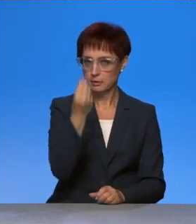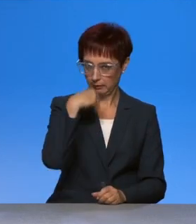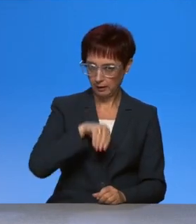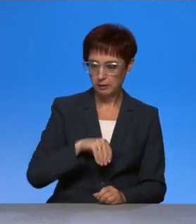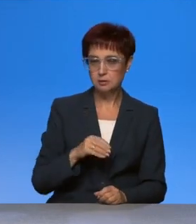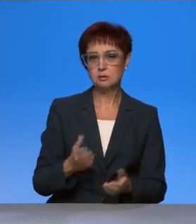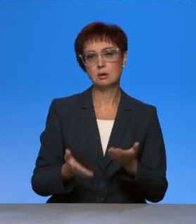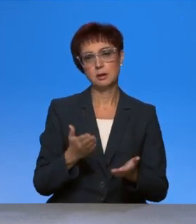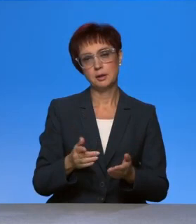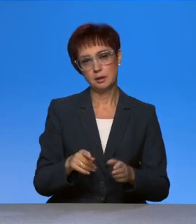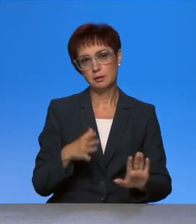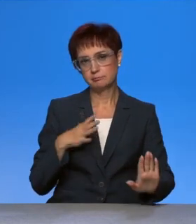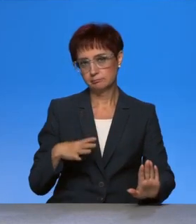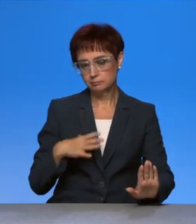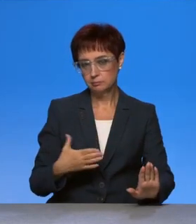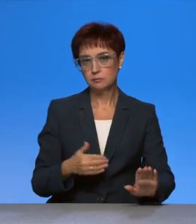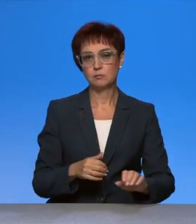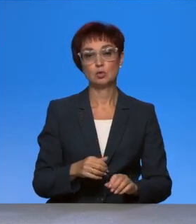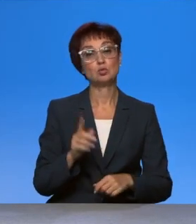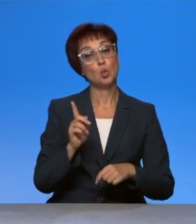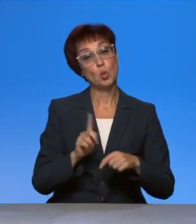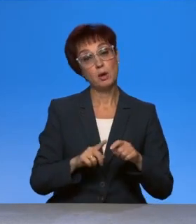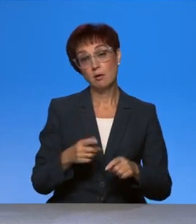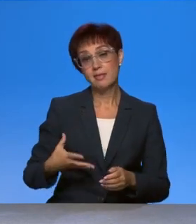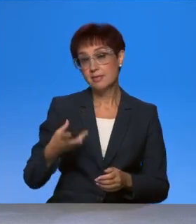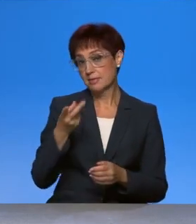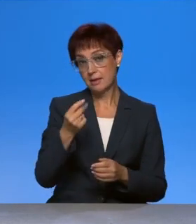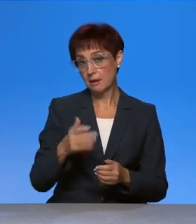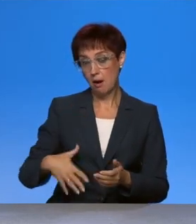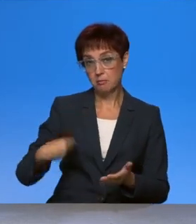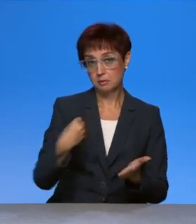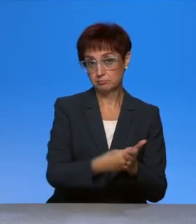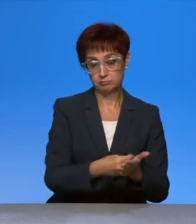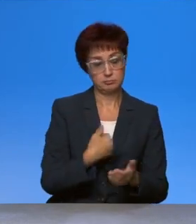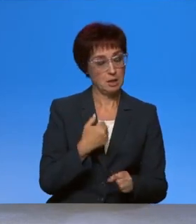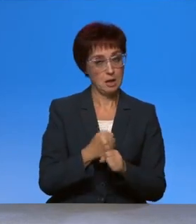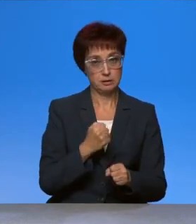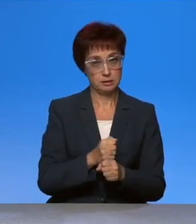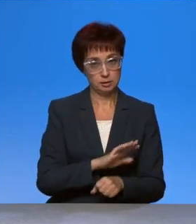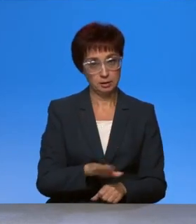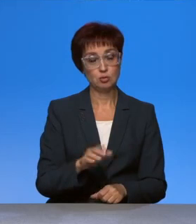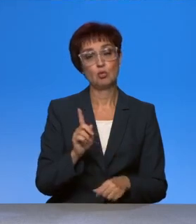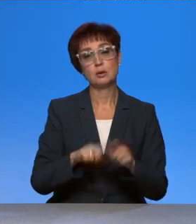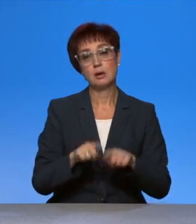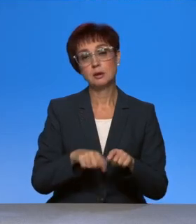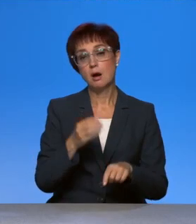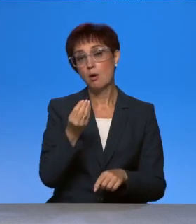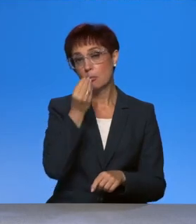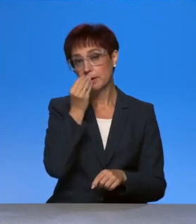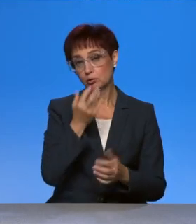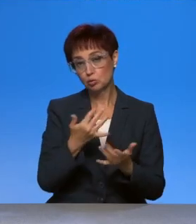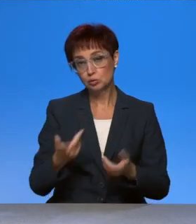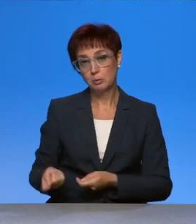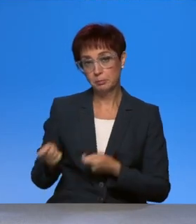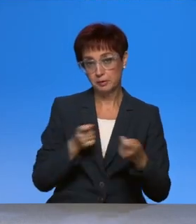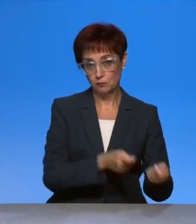везем продукты какие-то, так, чтобы деньгами платить, я это не делаю. Пишут зрители: любила читать в детстве книги про Миклух-Маклая. Спасибо, что напомнили,